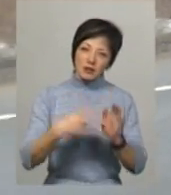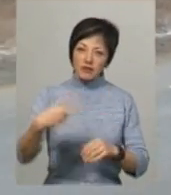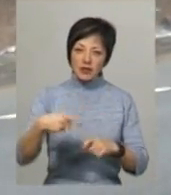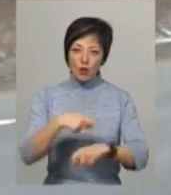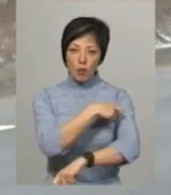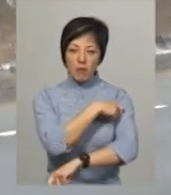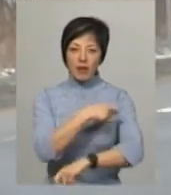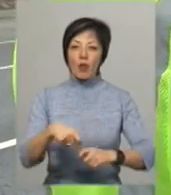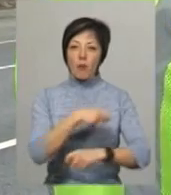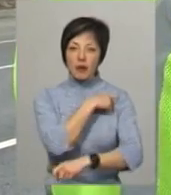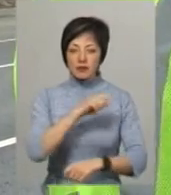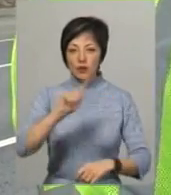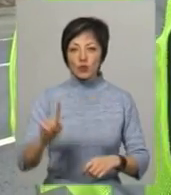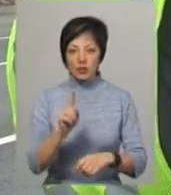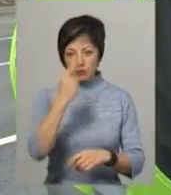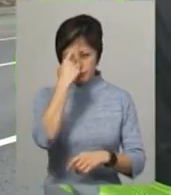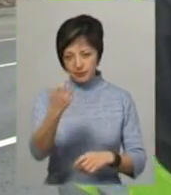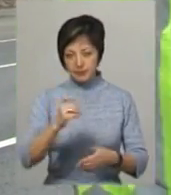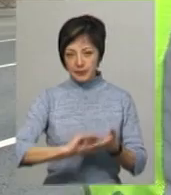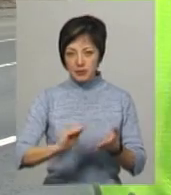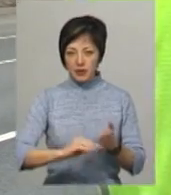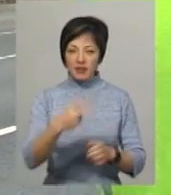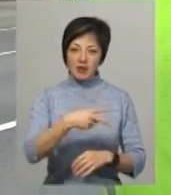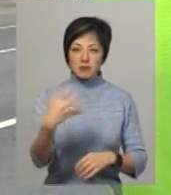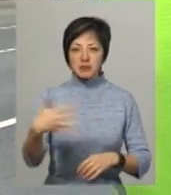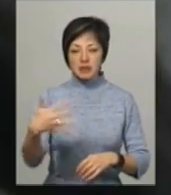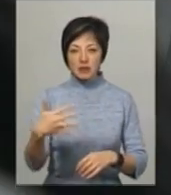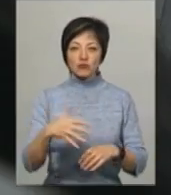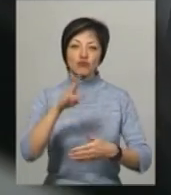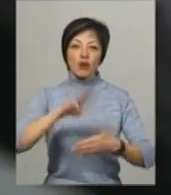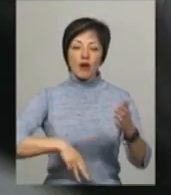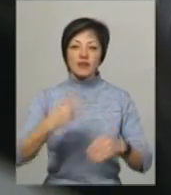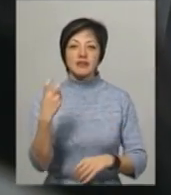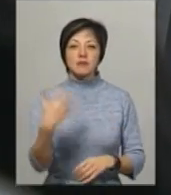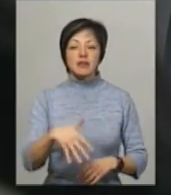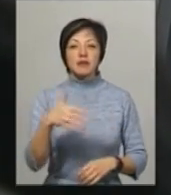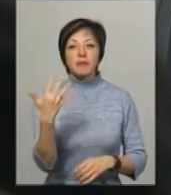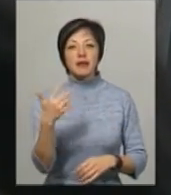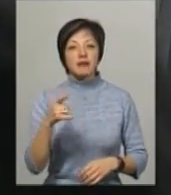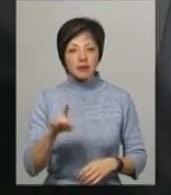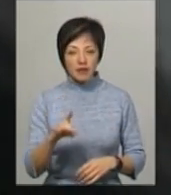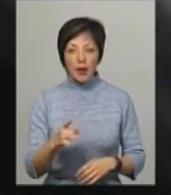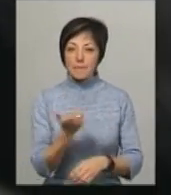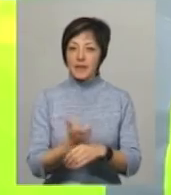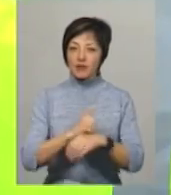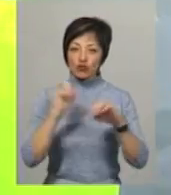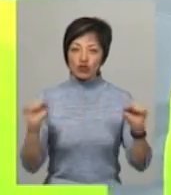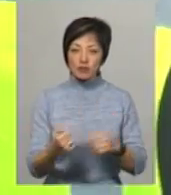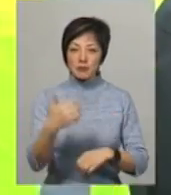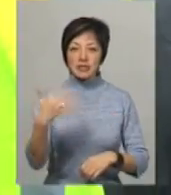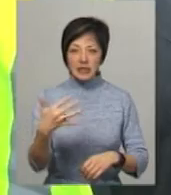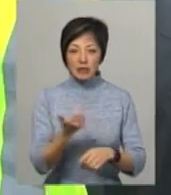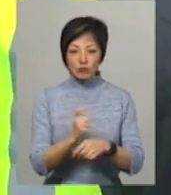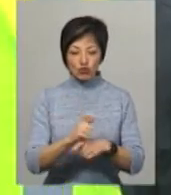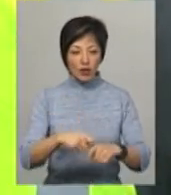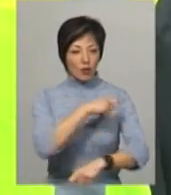годину водію роблять письмове попередження. На 20-50 км за годину – штраф у 255 гривень. Перевищення швидкості на 50 і